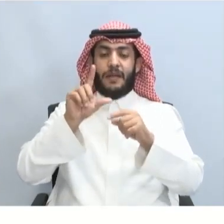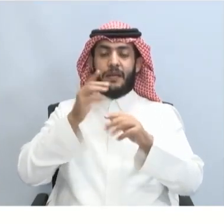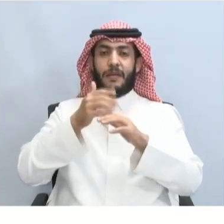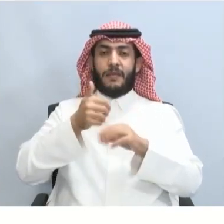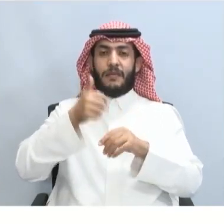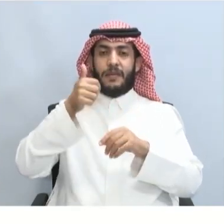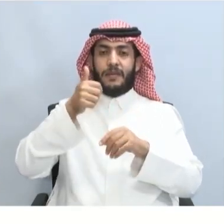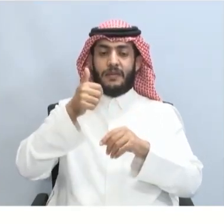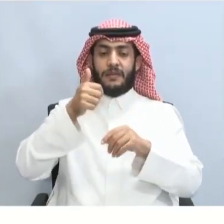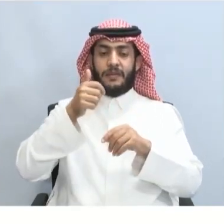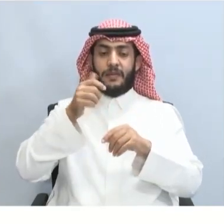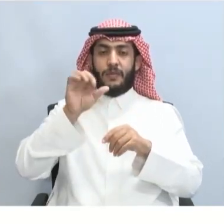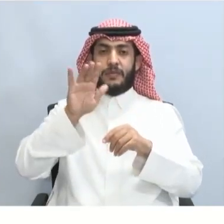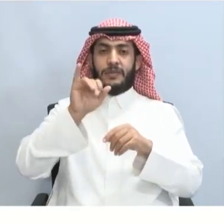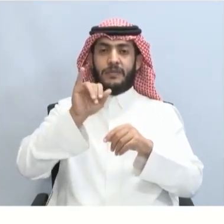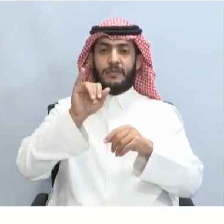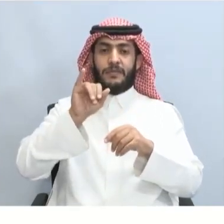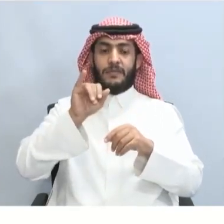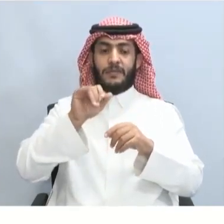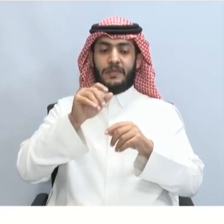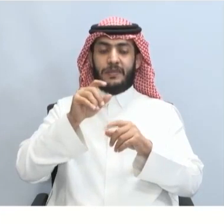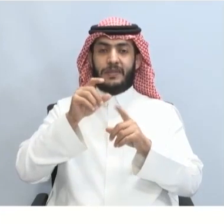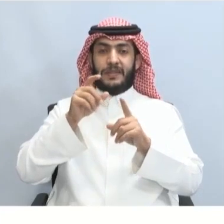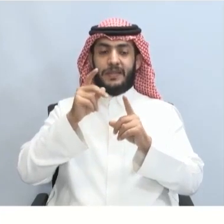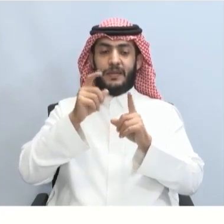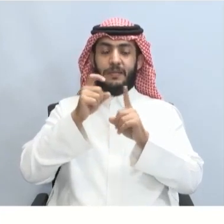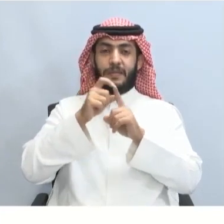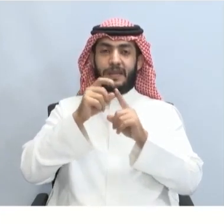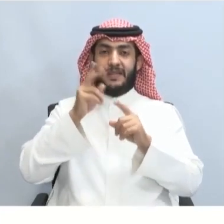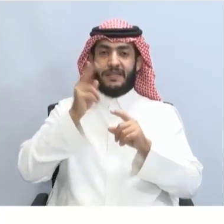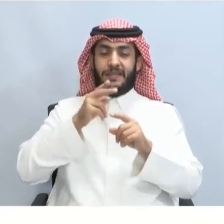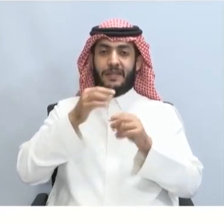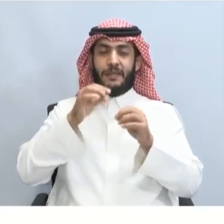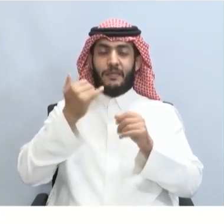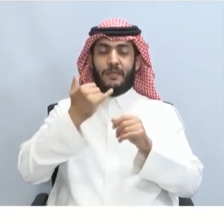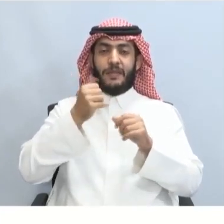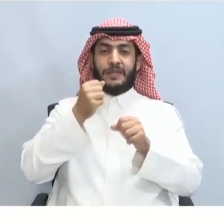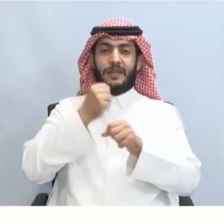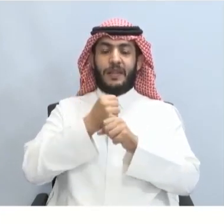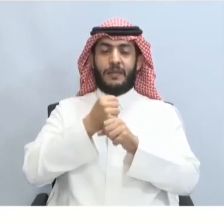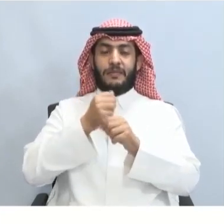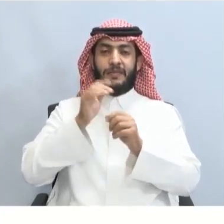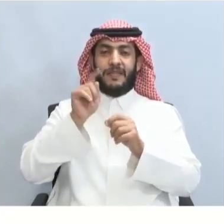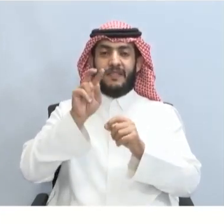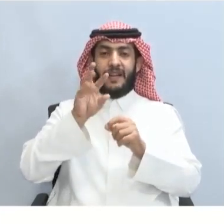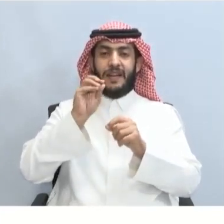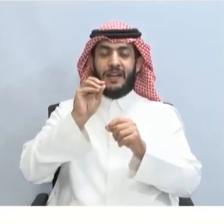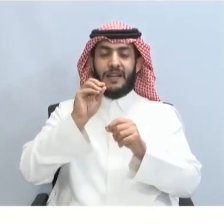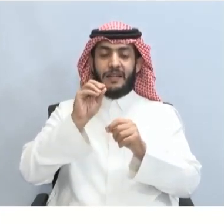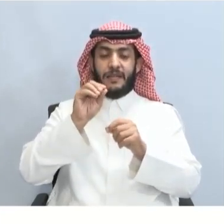تعريفها بين الرسمين ب سلاش بي تكمن اهميه استخدام الفقرات في